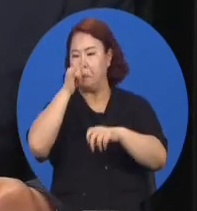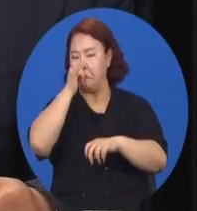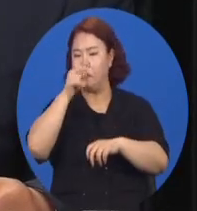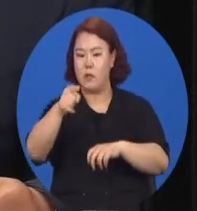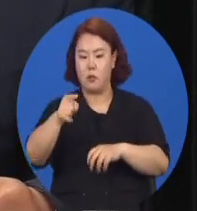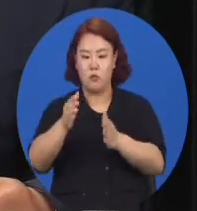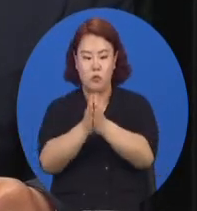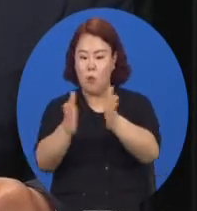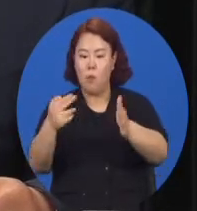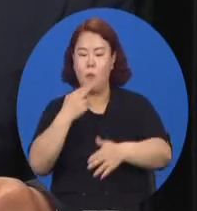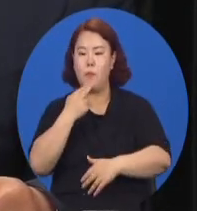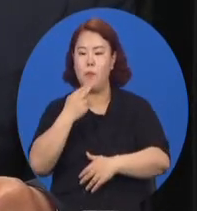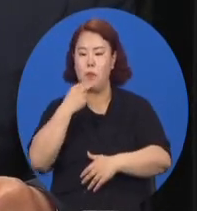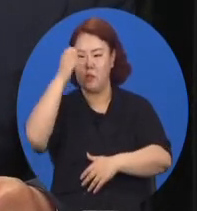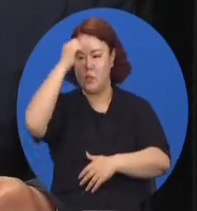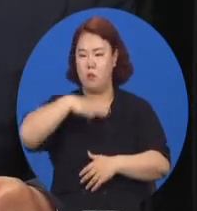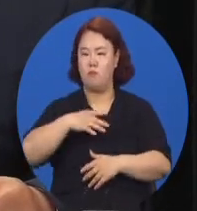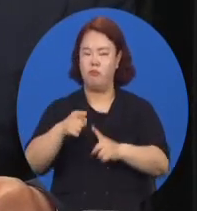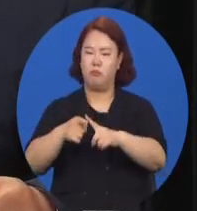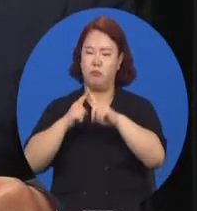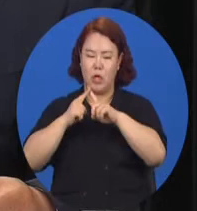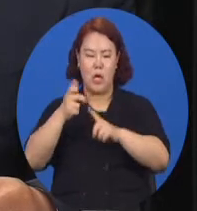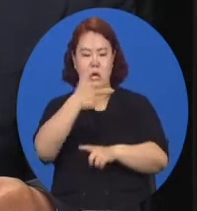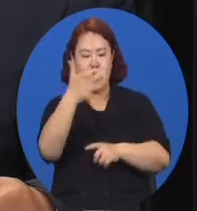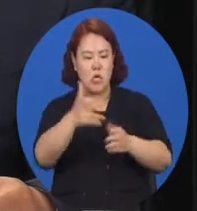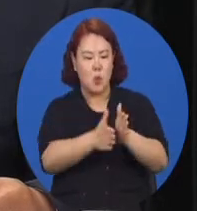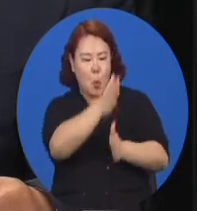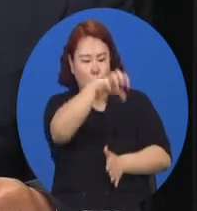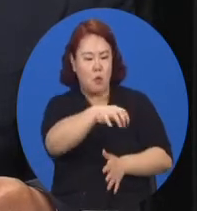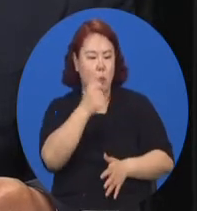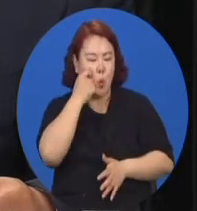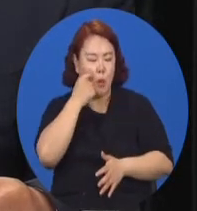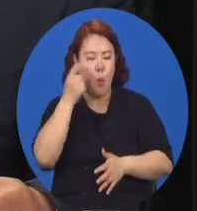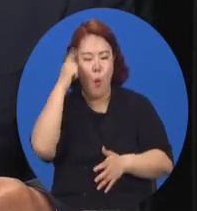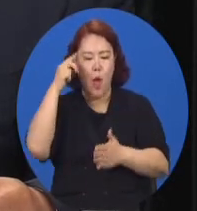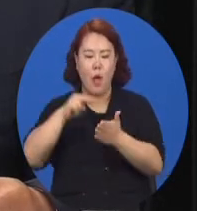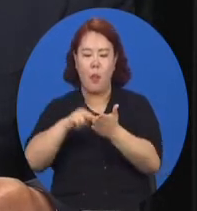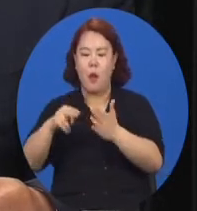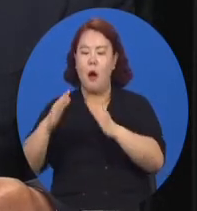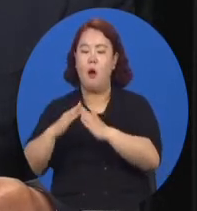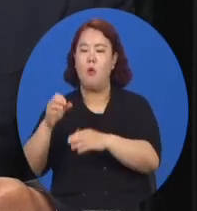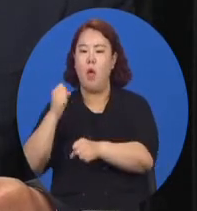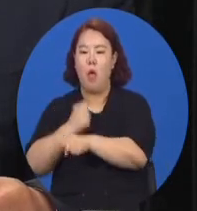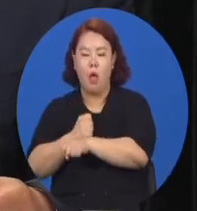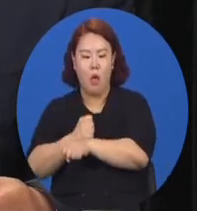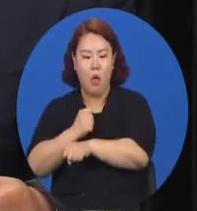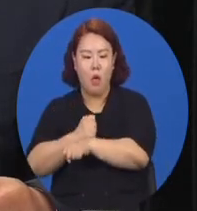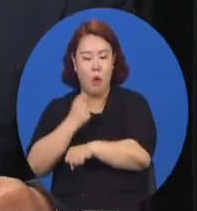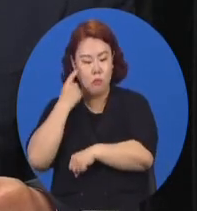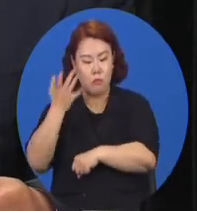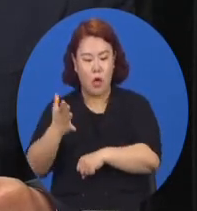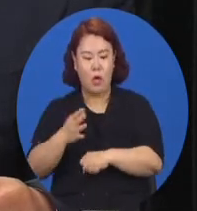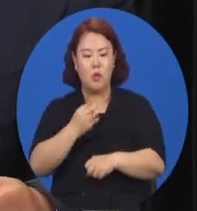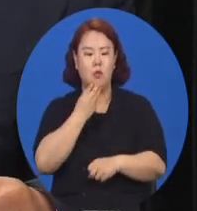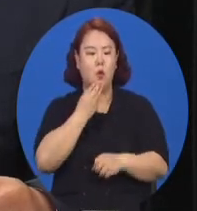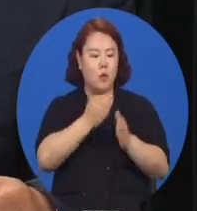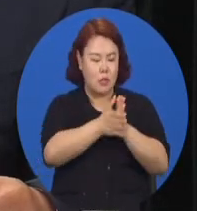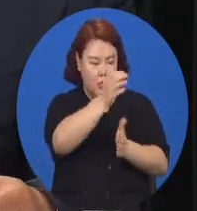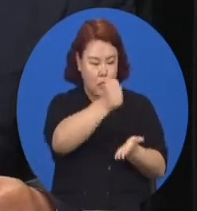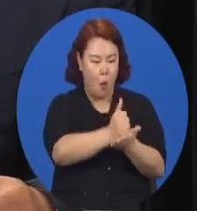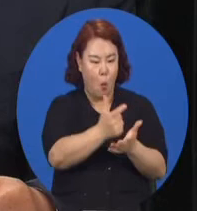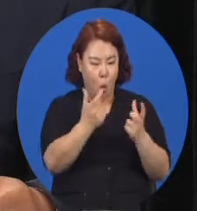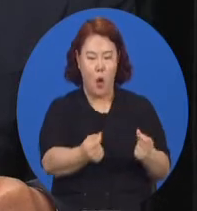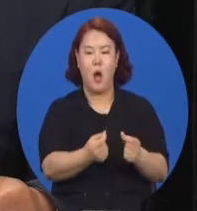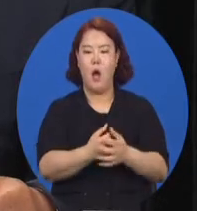시행도 안 해보고 그냥 무조건 대도시도 못하는데 왜 유리적이 하느냐. 아니 서울시장님도 그 얘기 하셨고요. 박원순